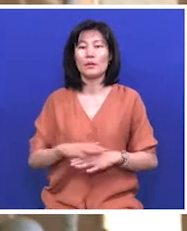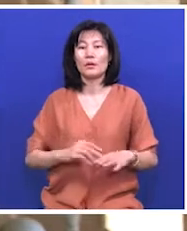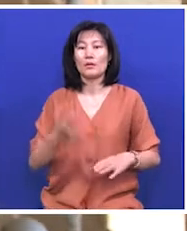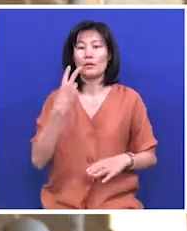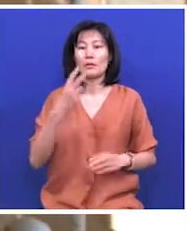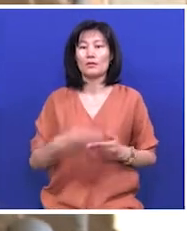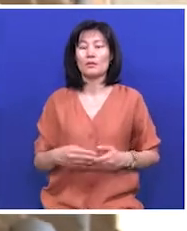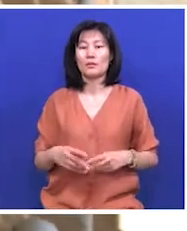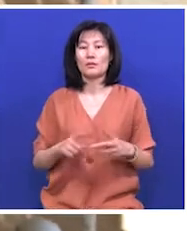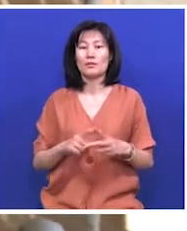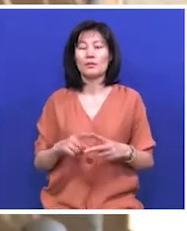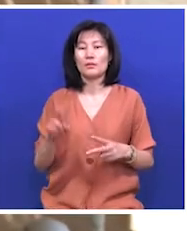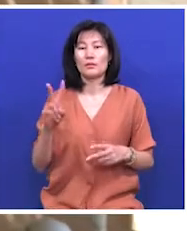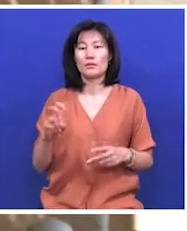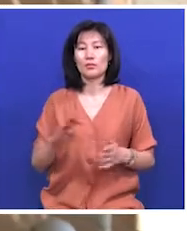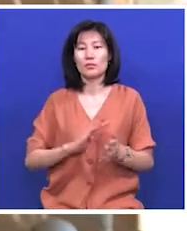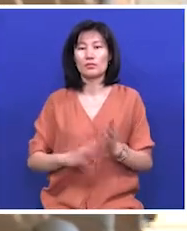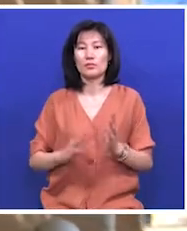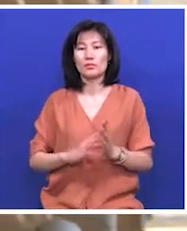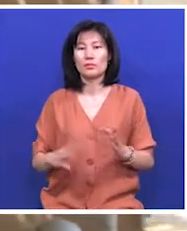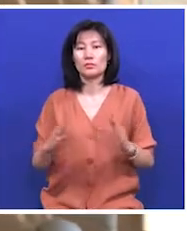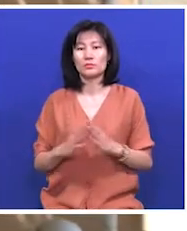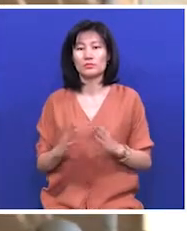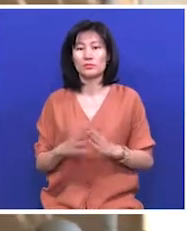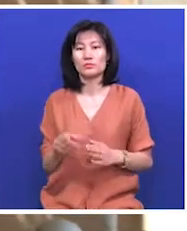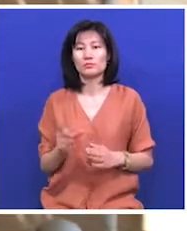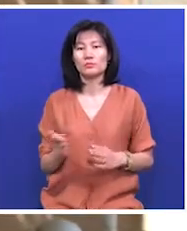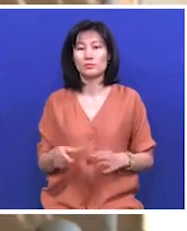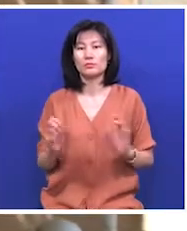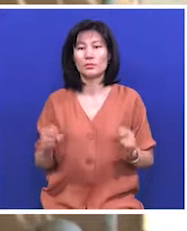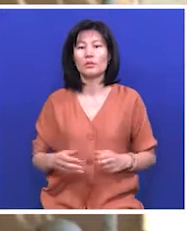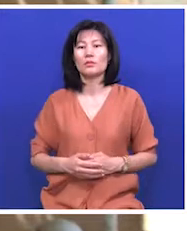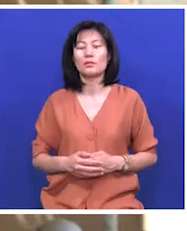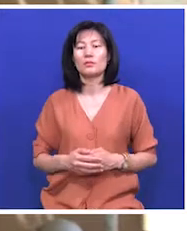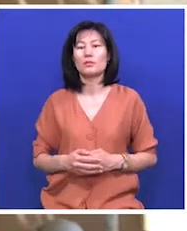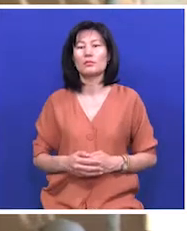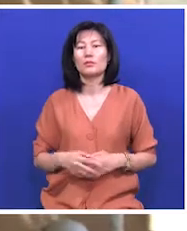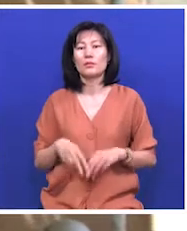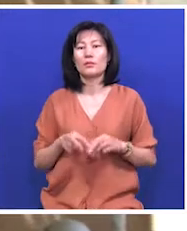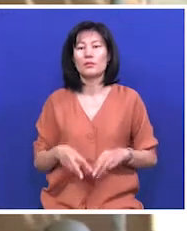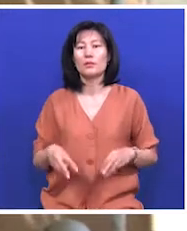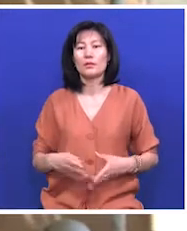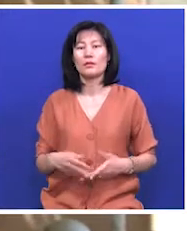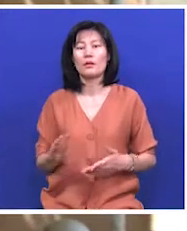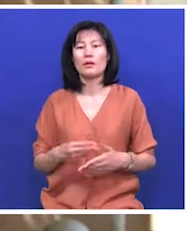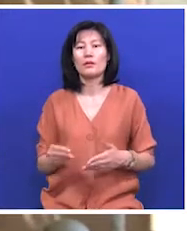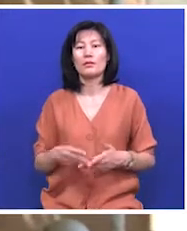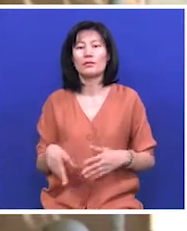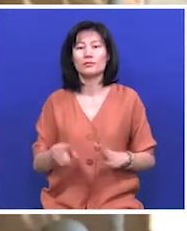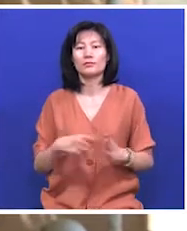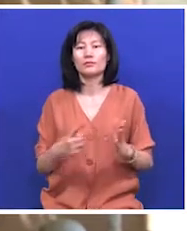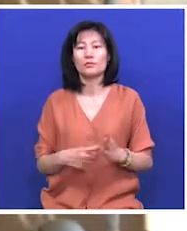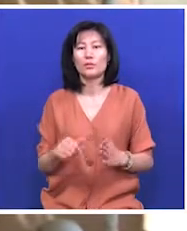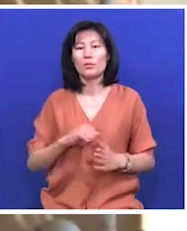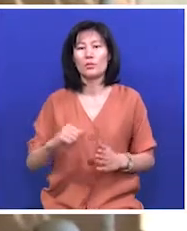соның бәріне қарамай осы 244 үй тұрғын осы жерде қалатын болып солай шешілді. Оған біз мемлекеттен ақша